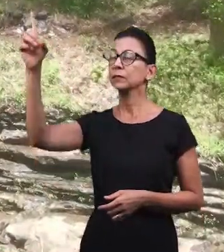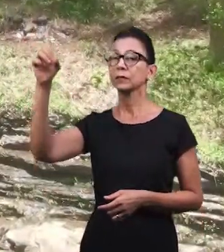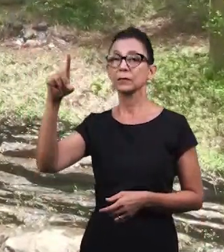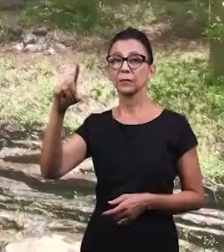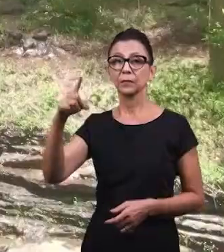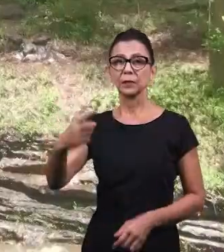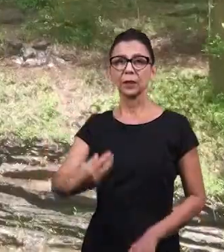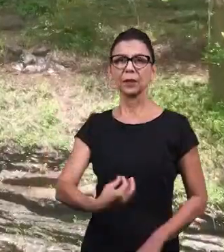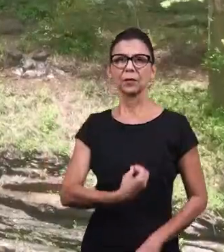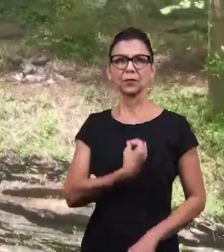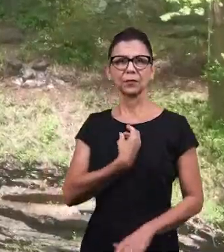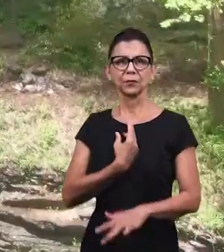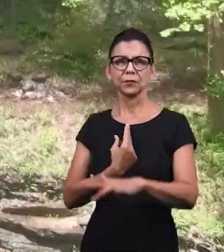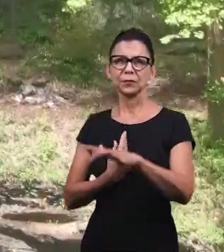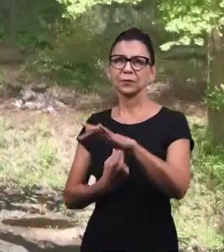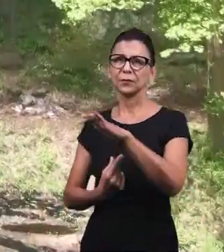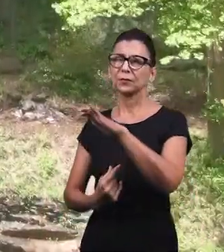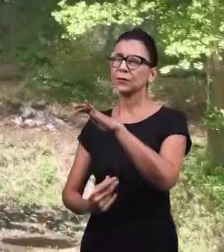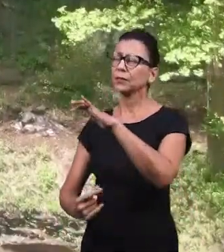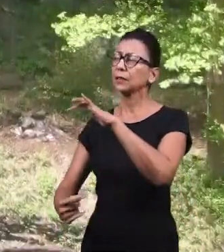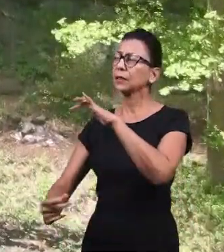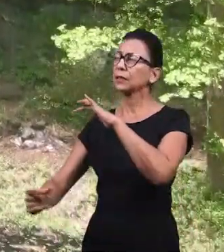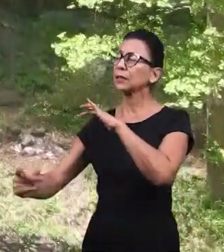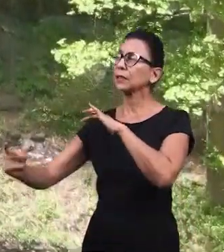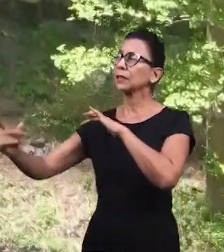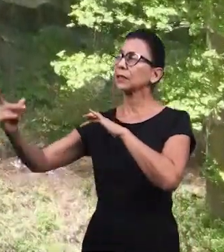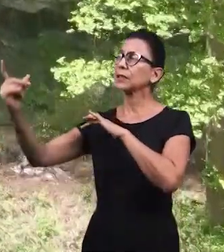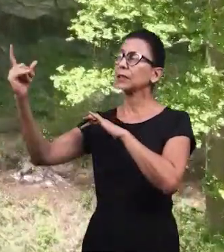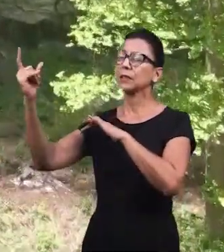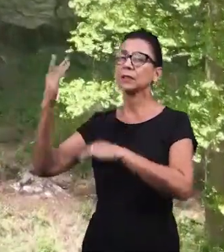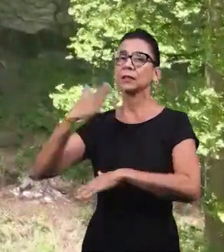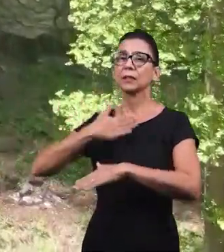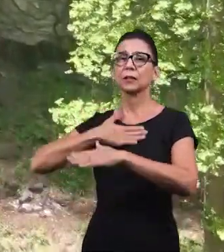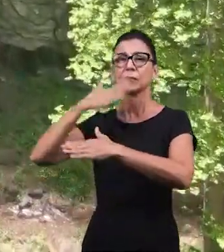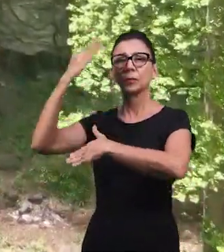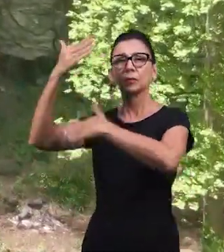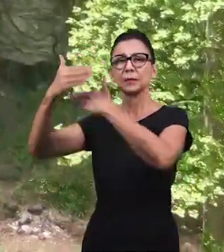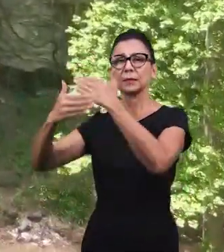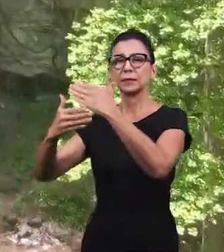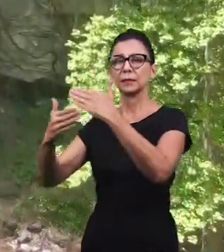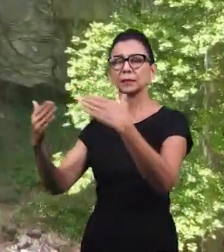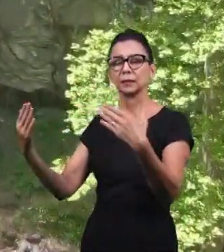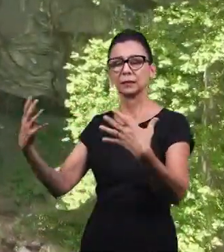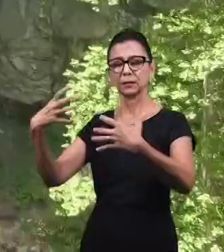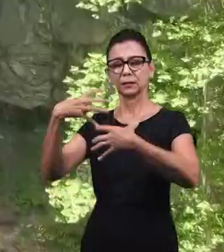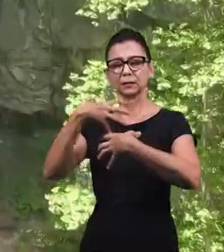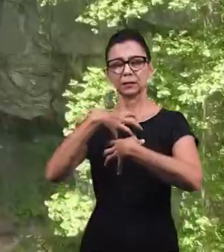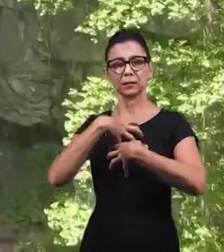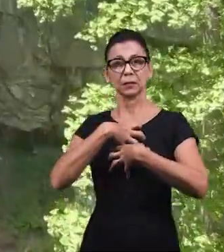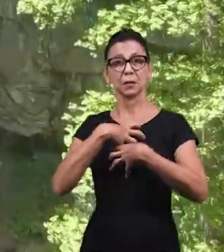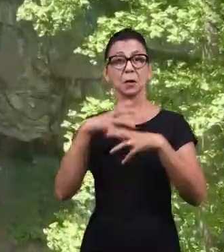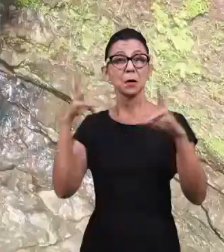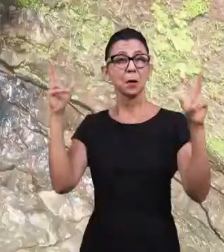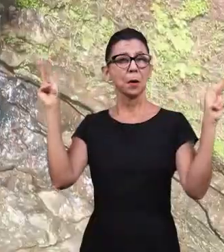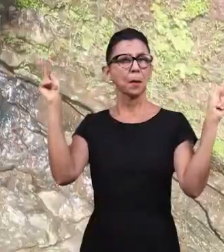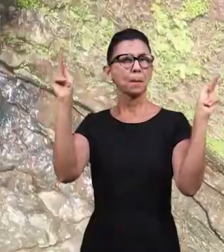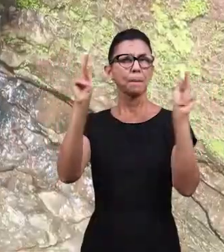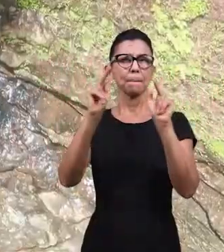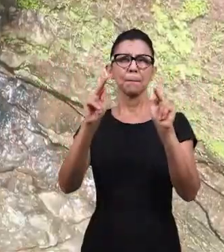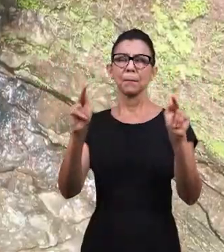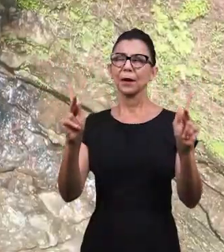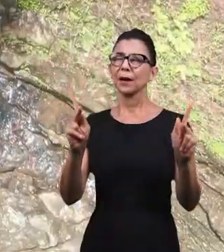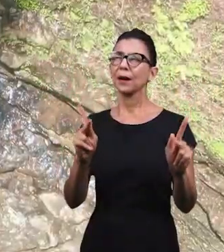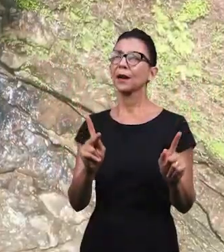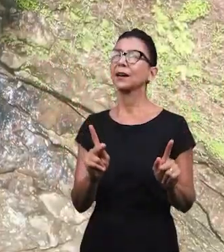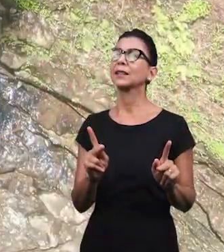Я источник жизни. Во мне вы сможете найти мир для души